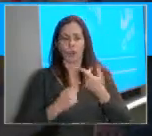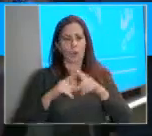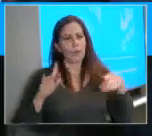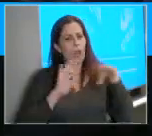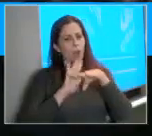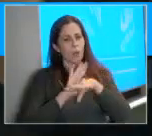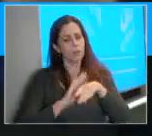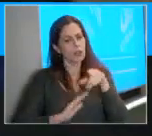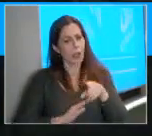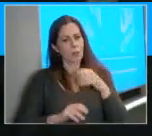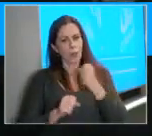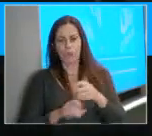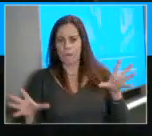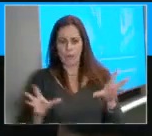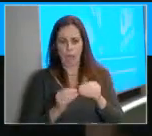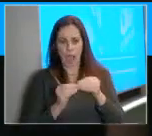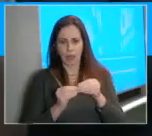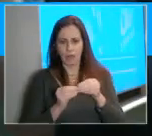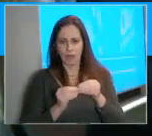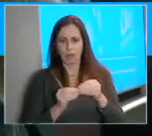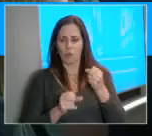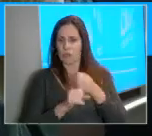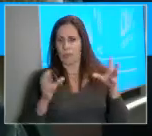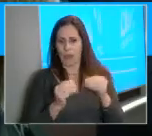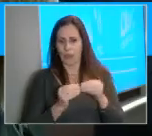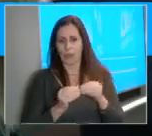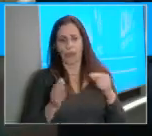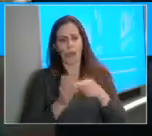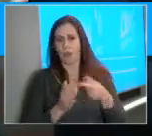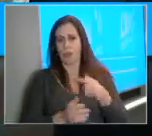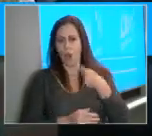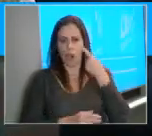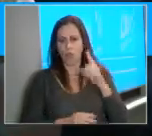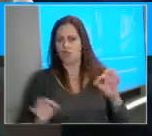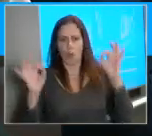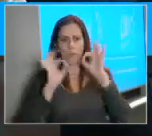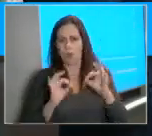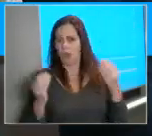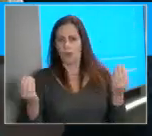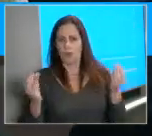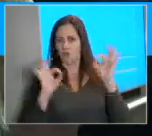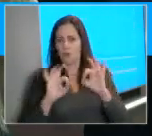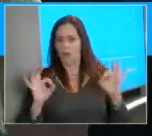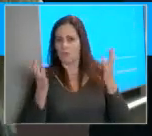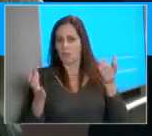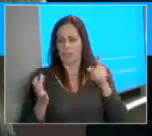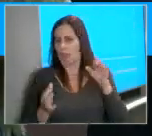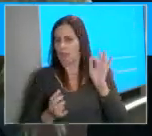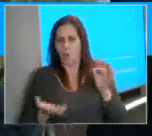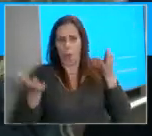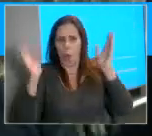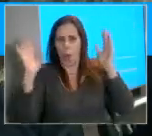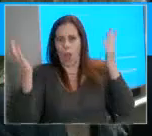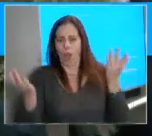מיני חוקים שהם עושים יד ביד והולכים ביחד. ולכן אני לא רואה שום דבר שאמור היה לפגוע כל